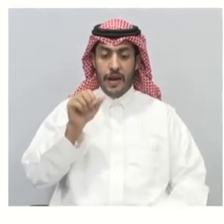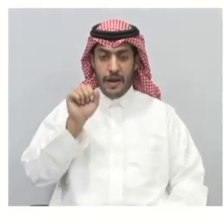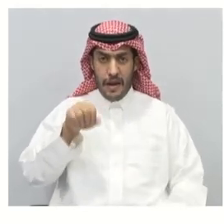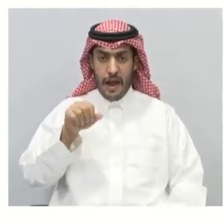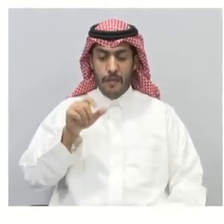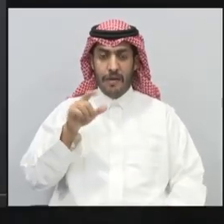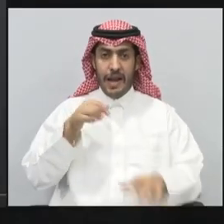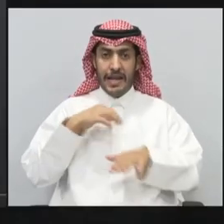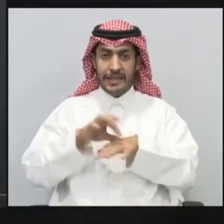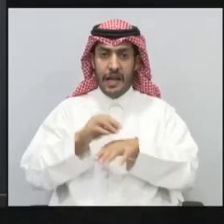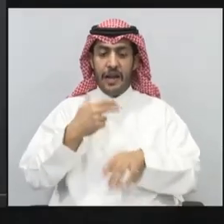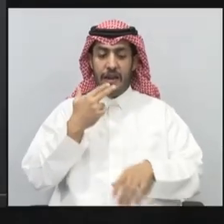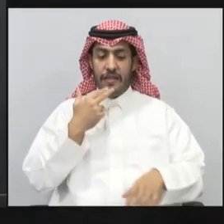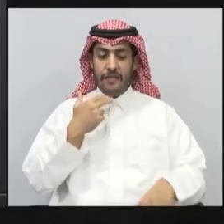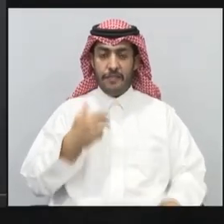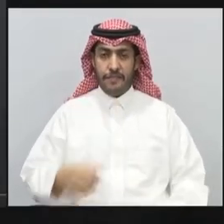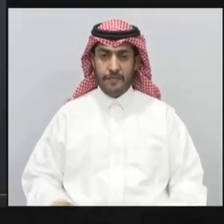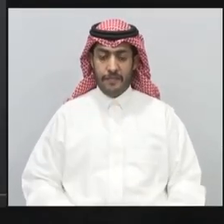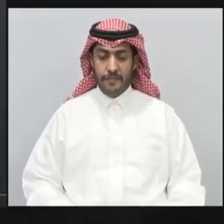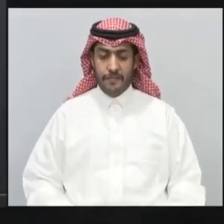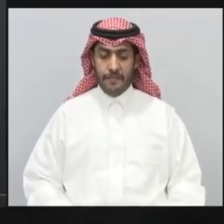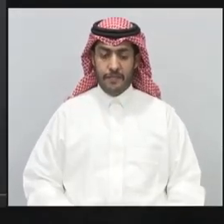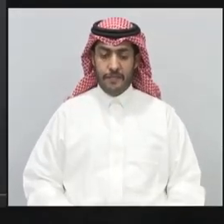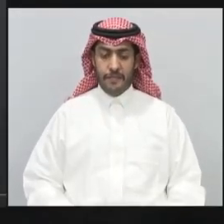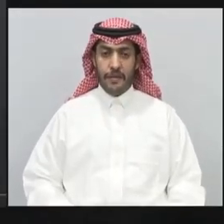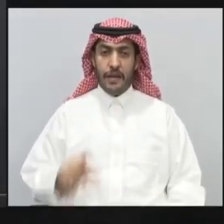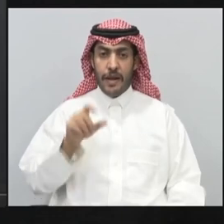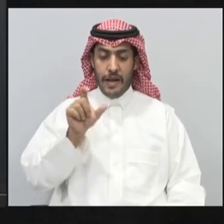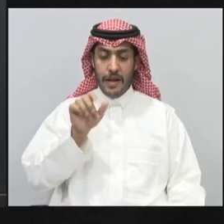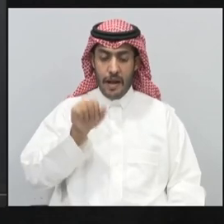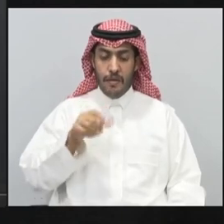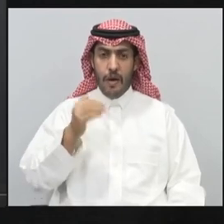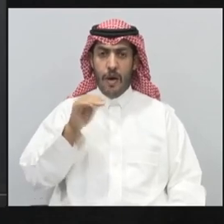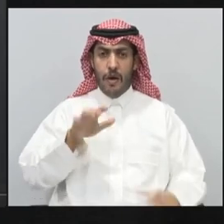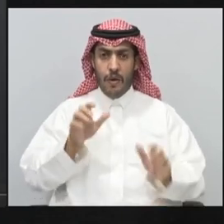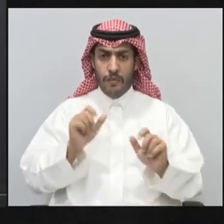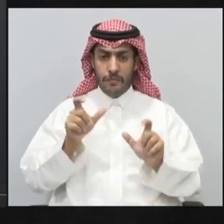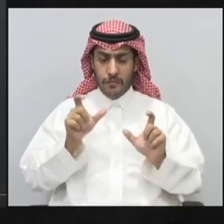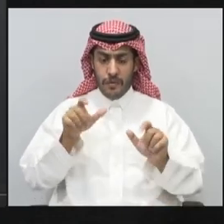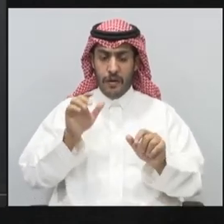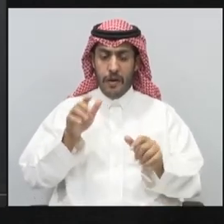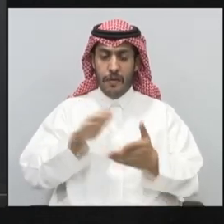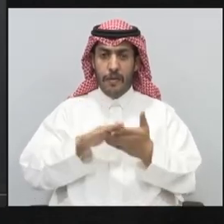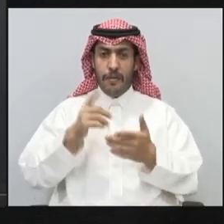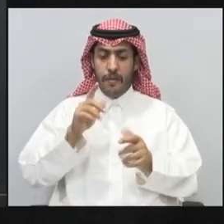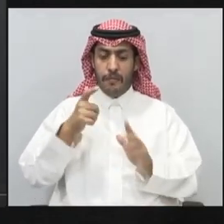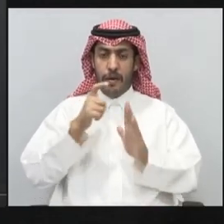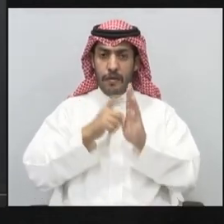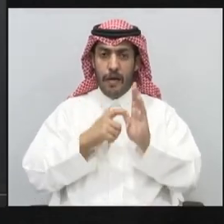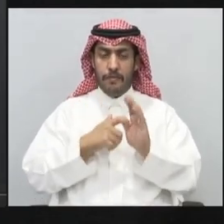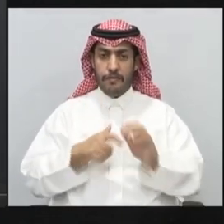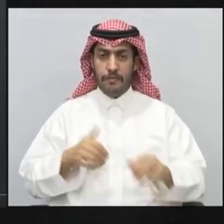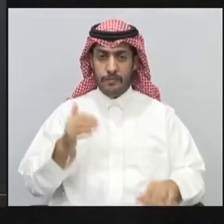بجمله تحاكي هذه الجمله او على غرارها كذلك هنا نعمه حماه البيئه القائمون على منظماتها